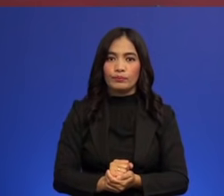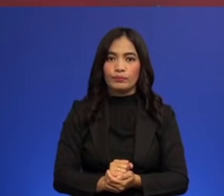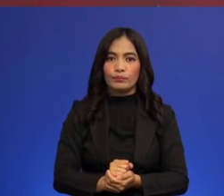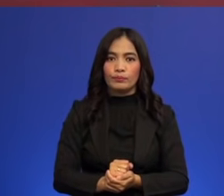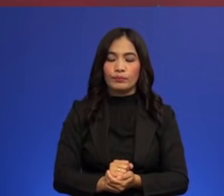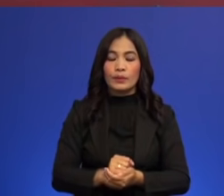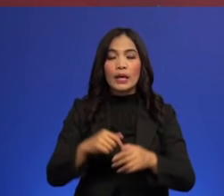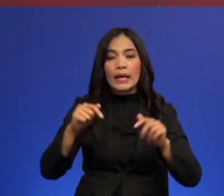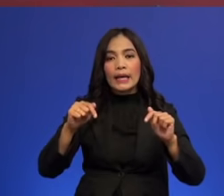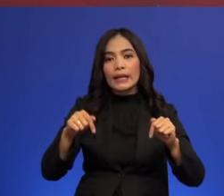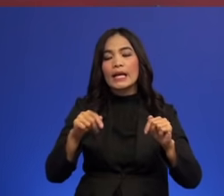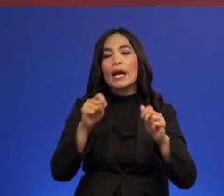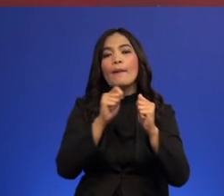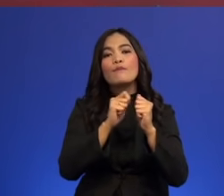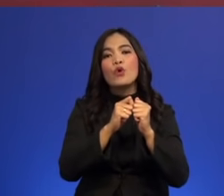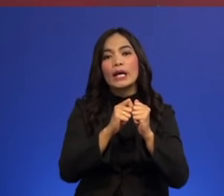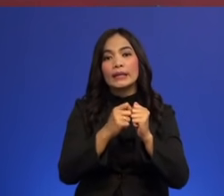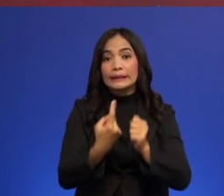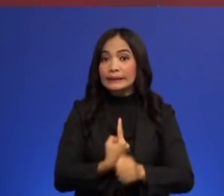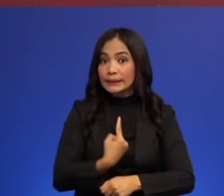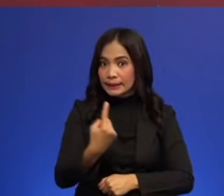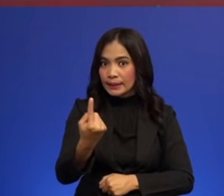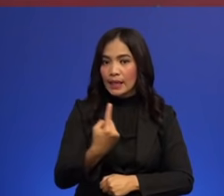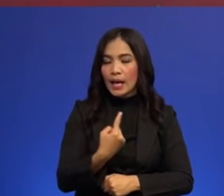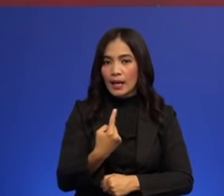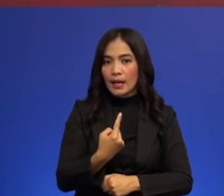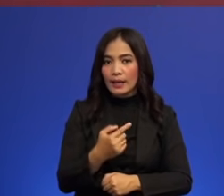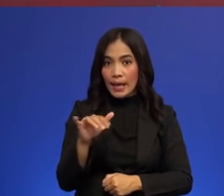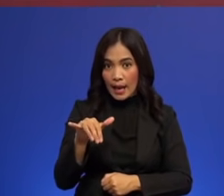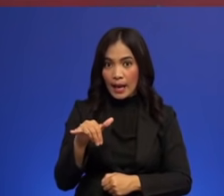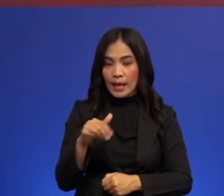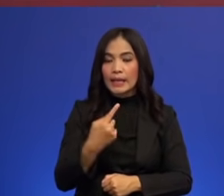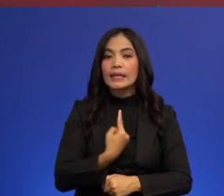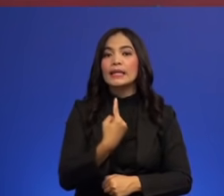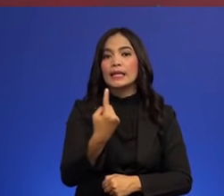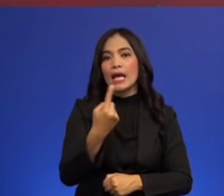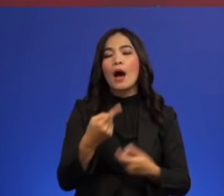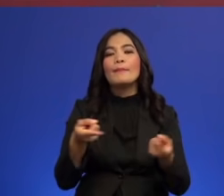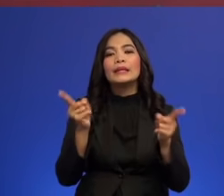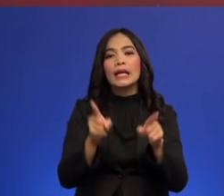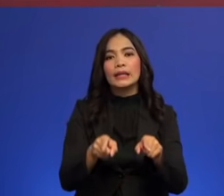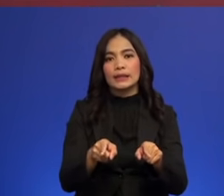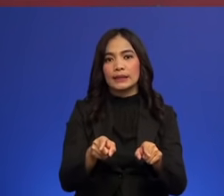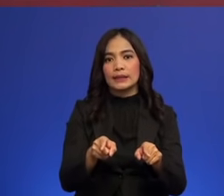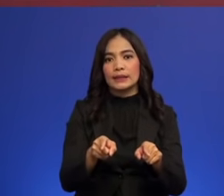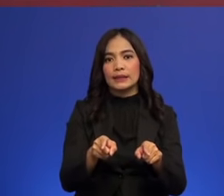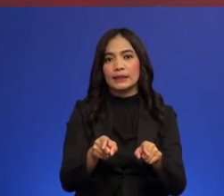Dan inilah yang membuat kita, saudara, menjadi